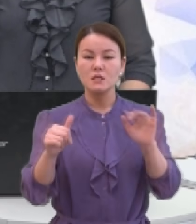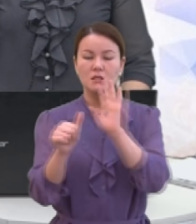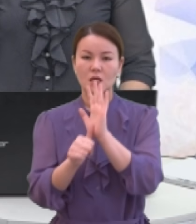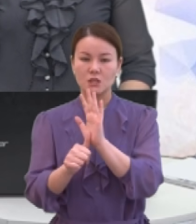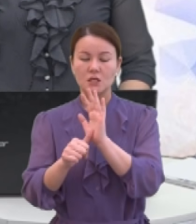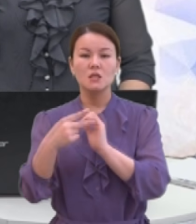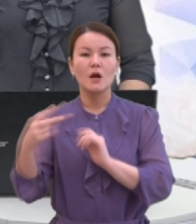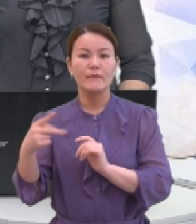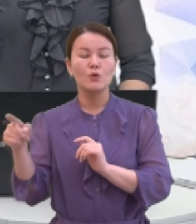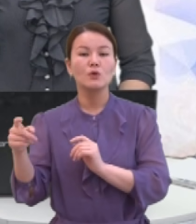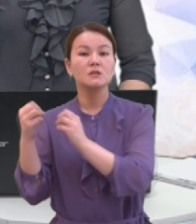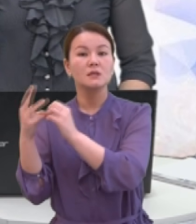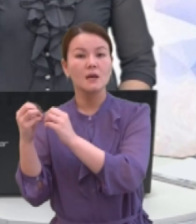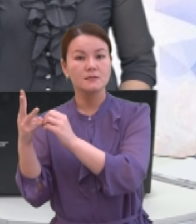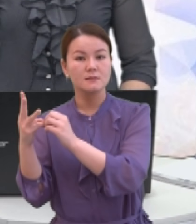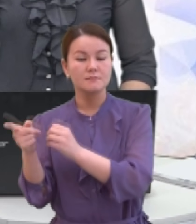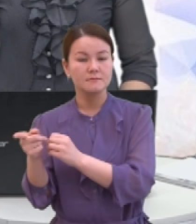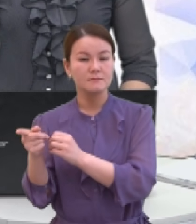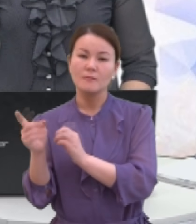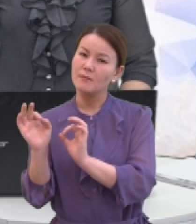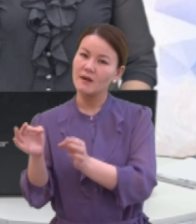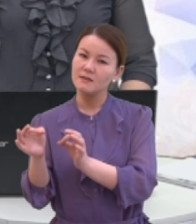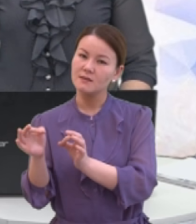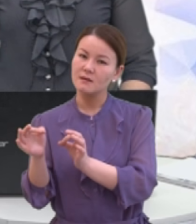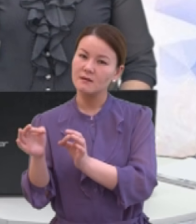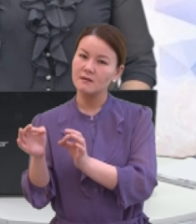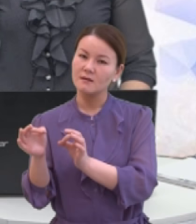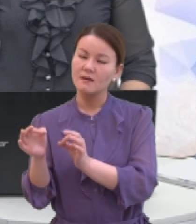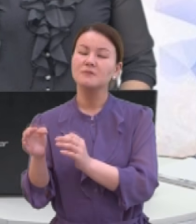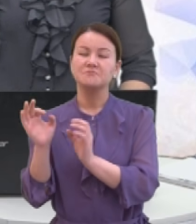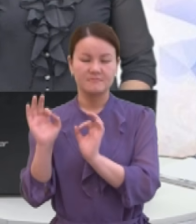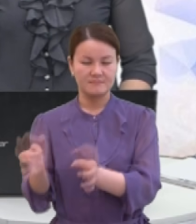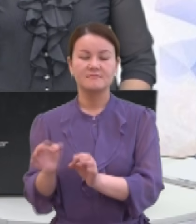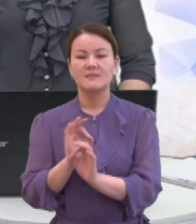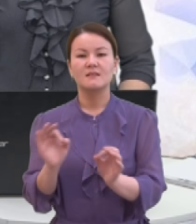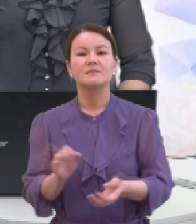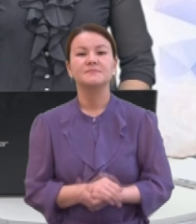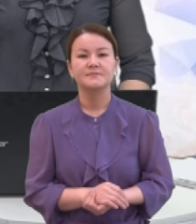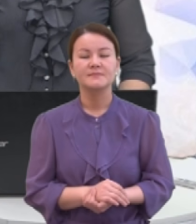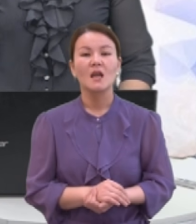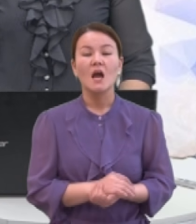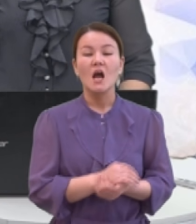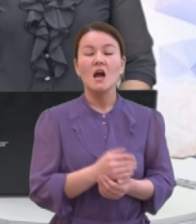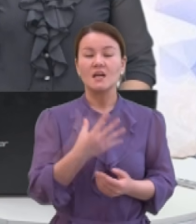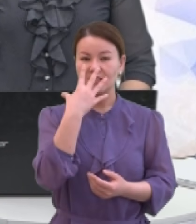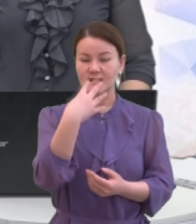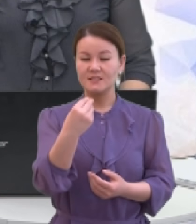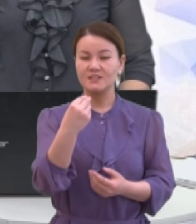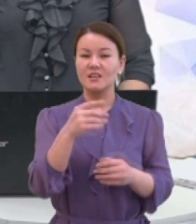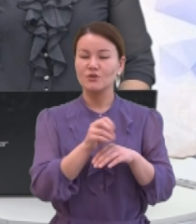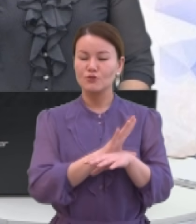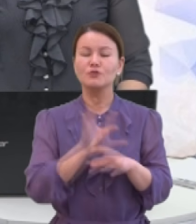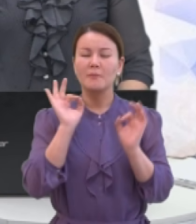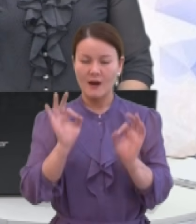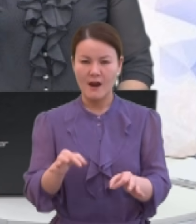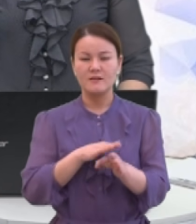получили 13 правильно совершенно верно вещичка и ёжик правильно решили